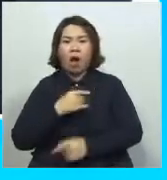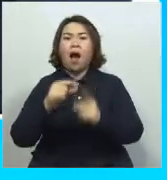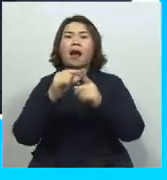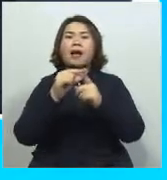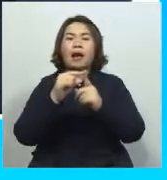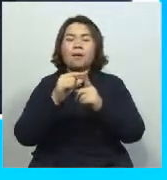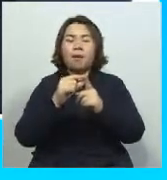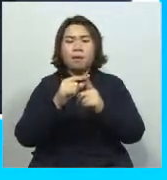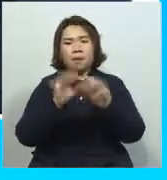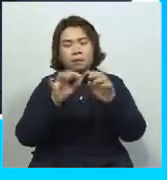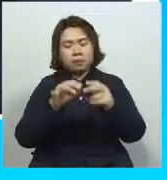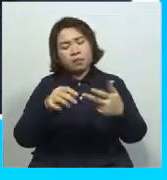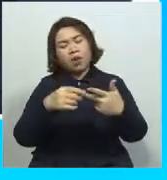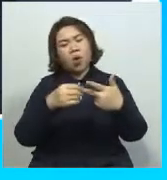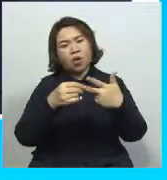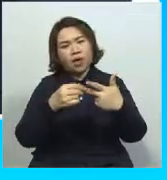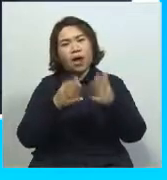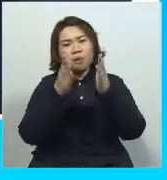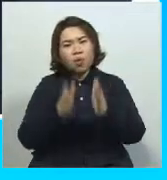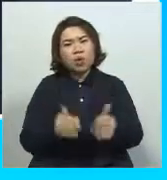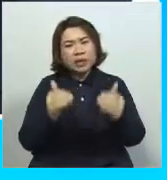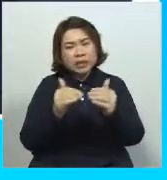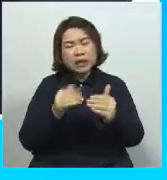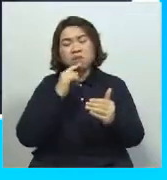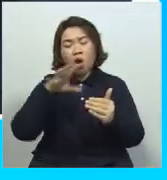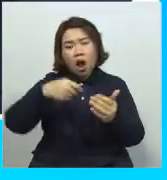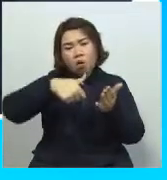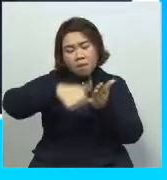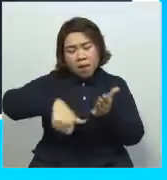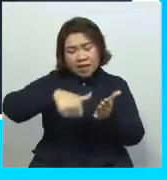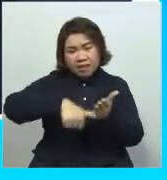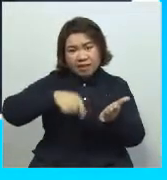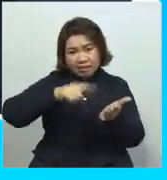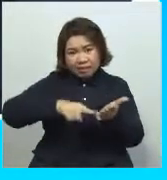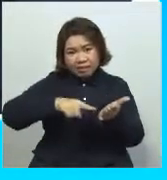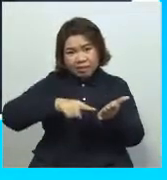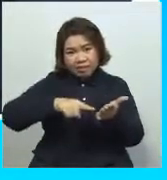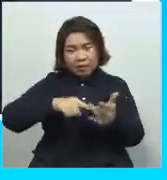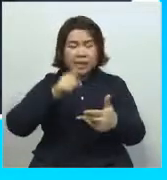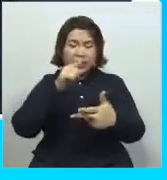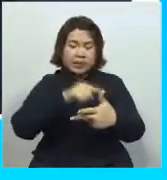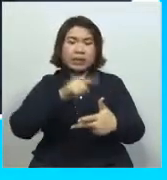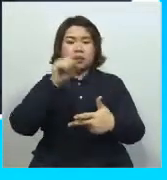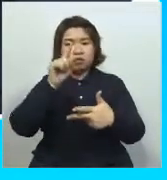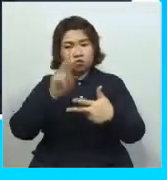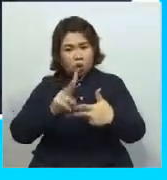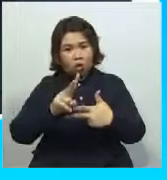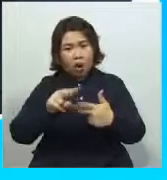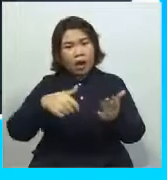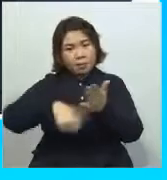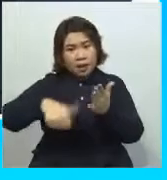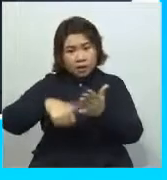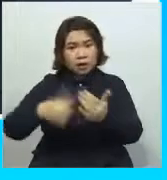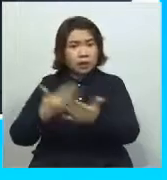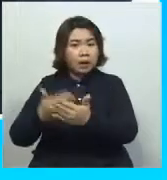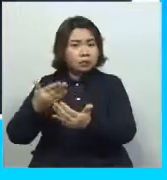ำพูดอย่างข้อ3ว่าผู้มีสิทธิ์ไม่สามารถนำใบเสร็จรับเงินค่ายาตามข้อ1ถึงและ2เนี่ยมาเบิกกับส่วน